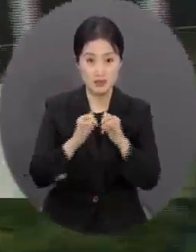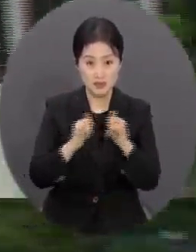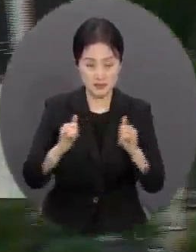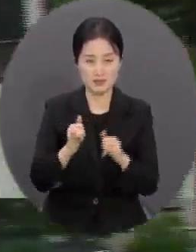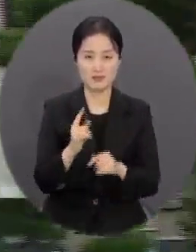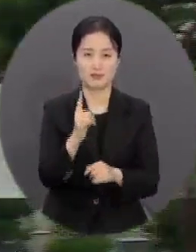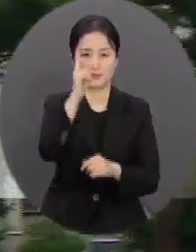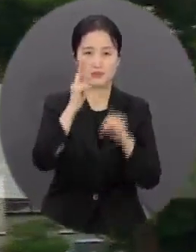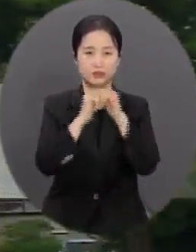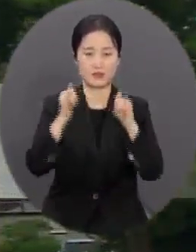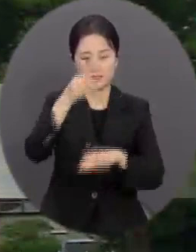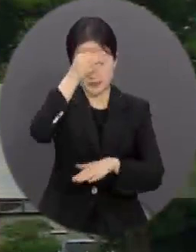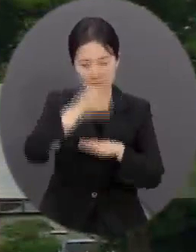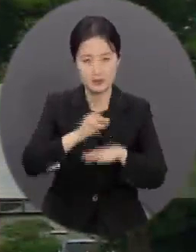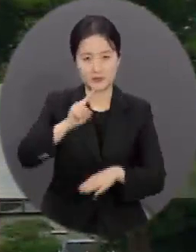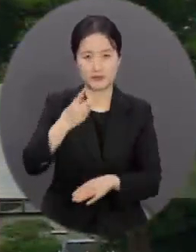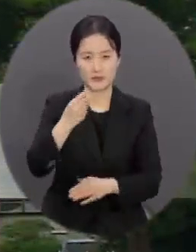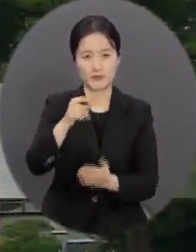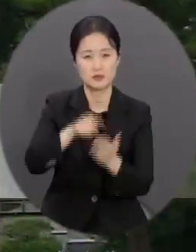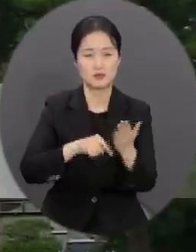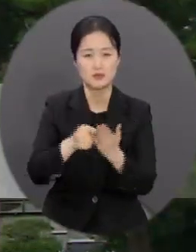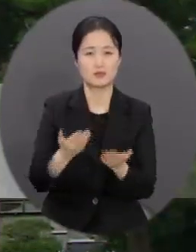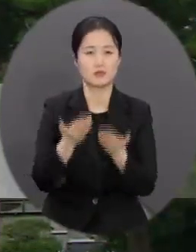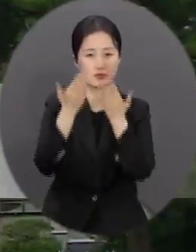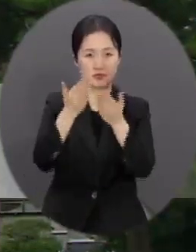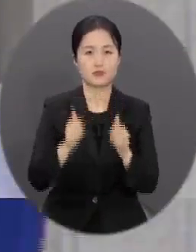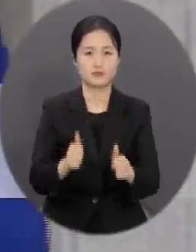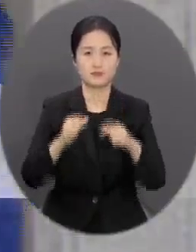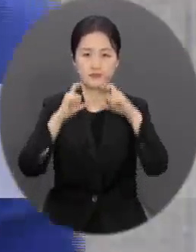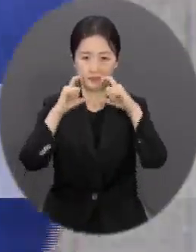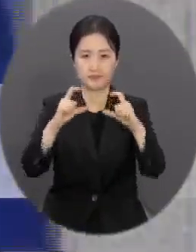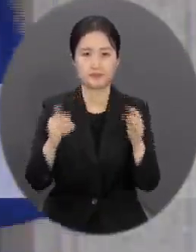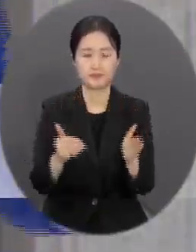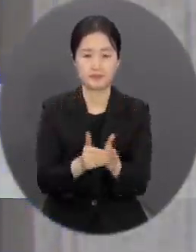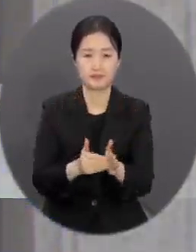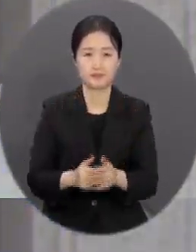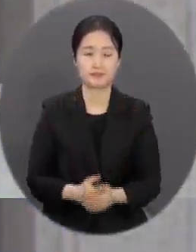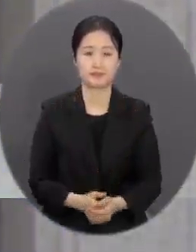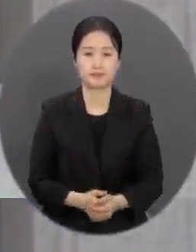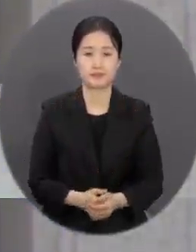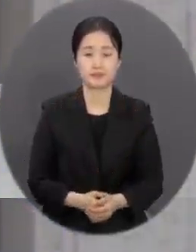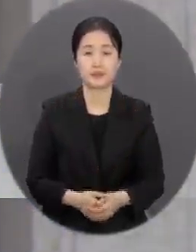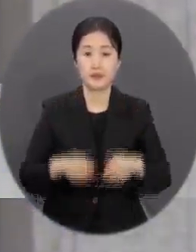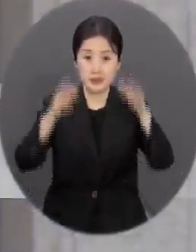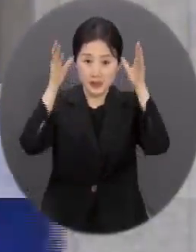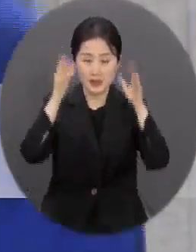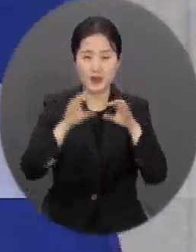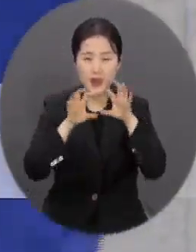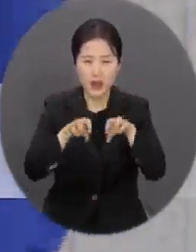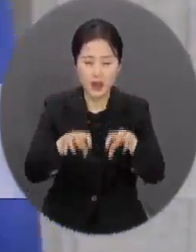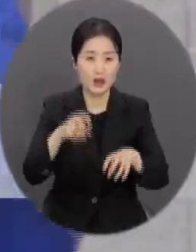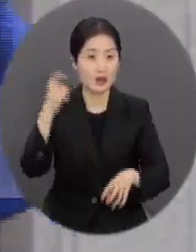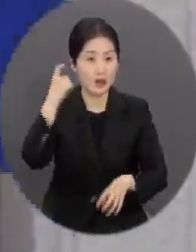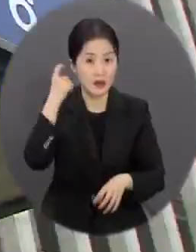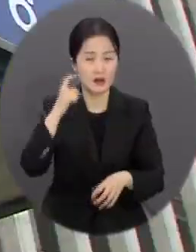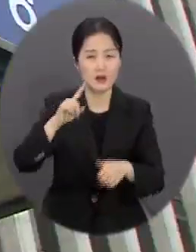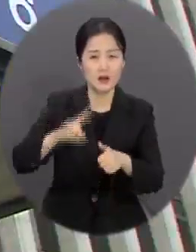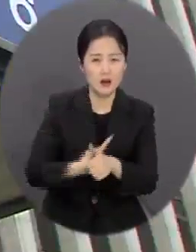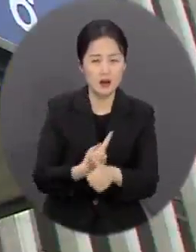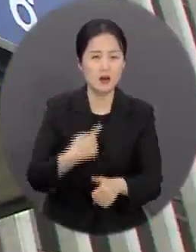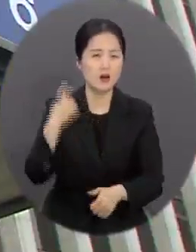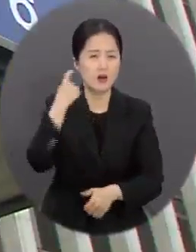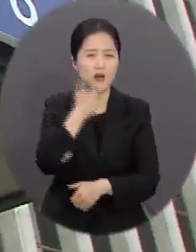배상하라며 원고 일부 승소 판결을 내렸습니다. 재판장은 개 짖는 소리가 공동주택 소음